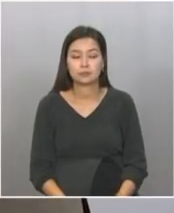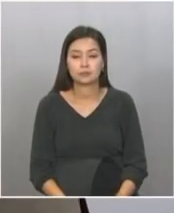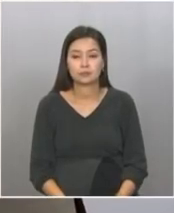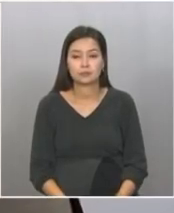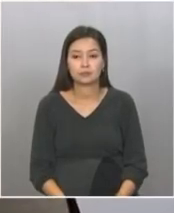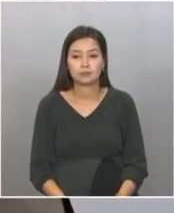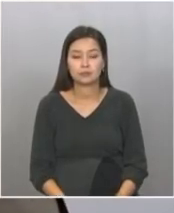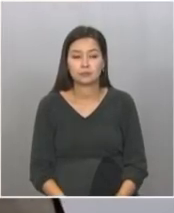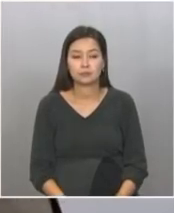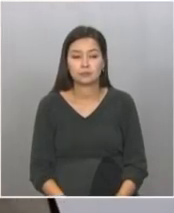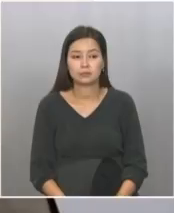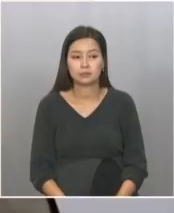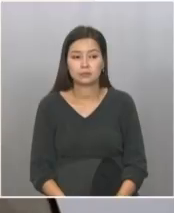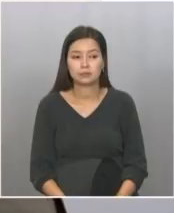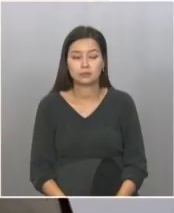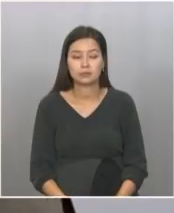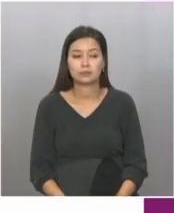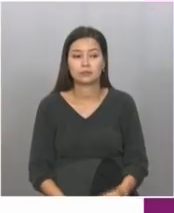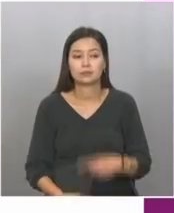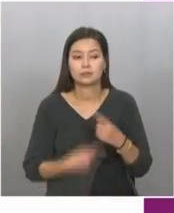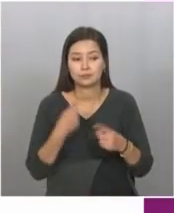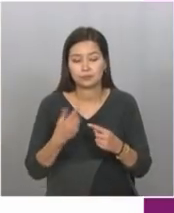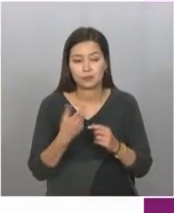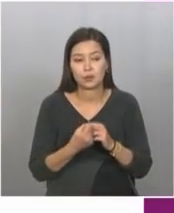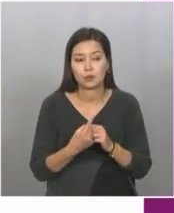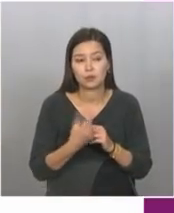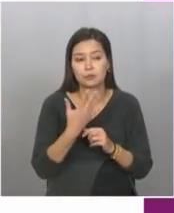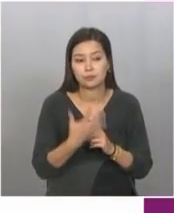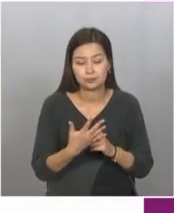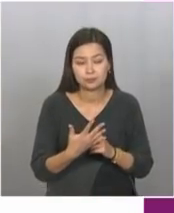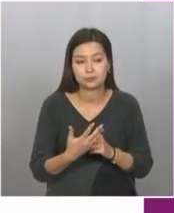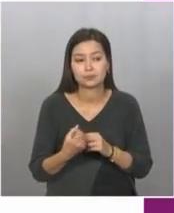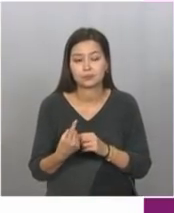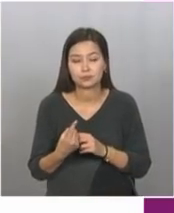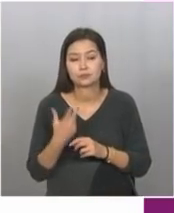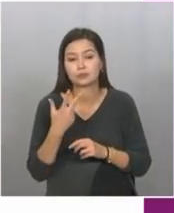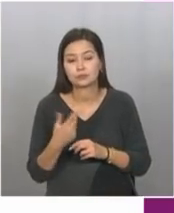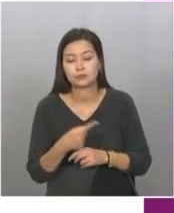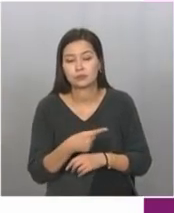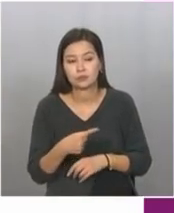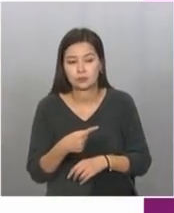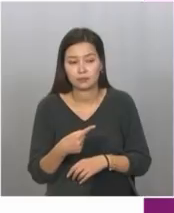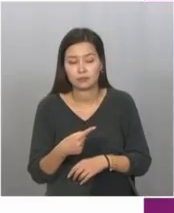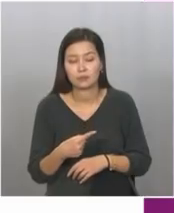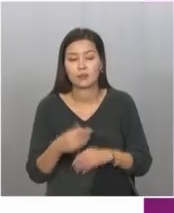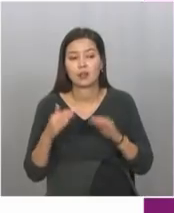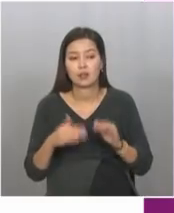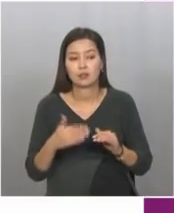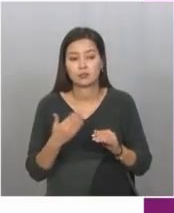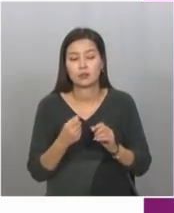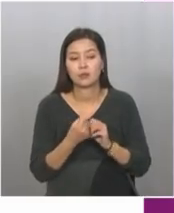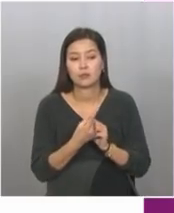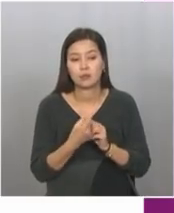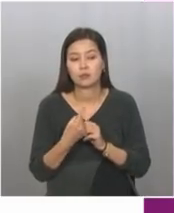12-ден 1. Келесі, 11-ден 5 пен 11-ден 3-тің айырмасы.